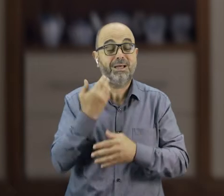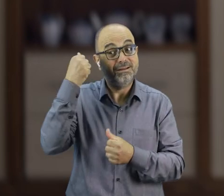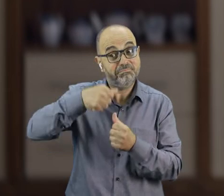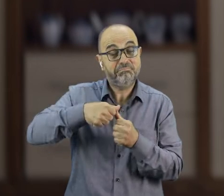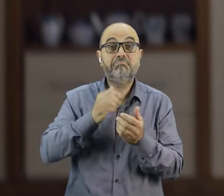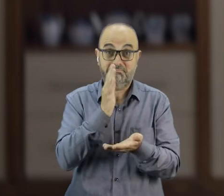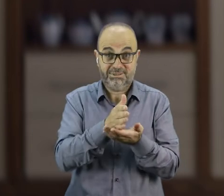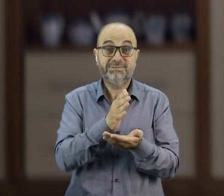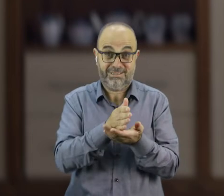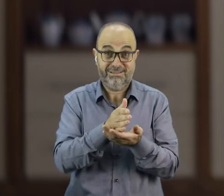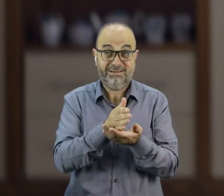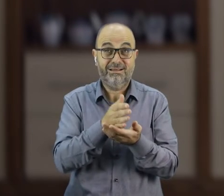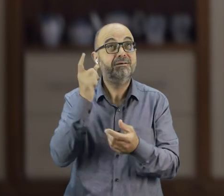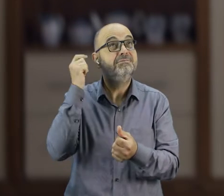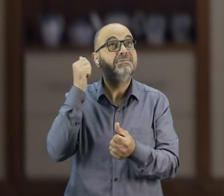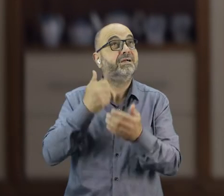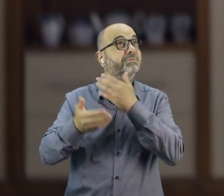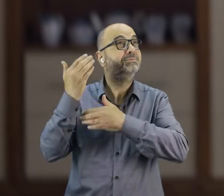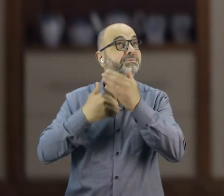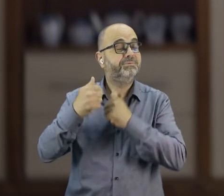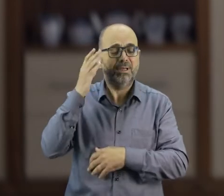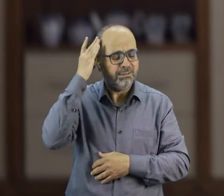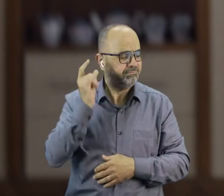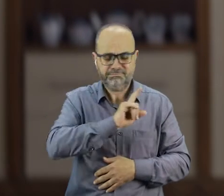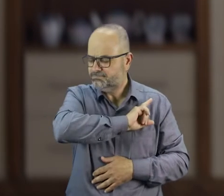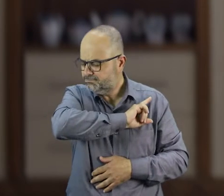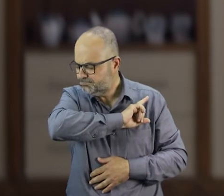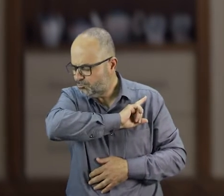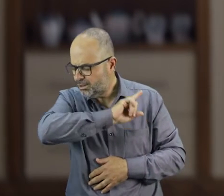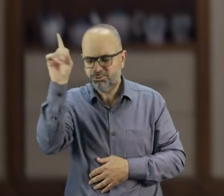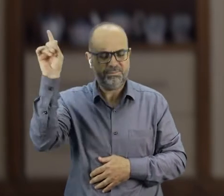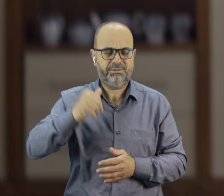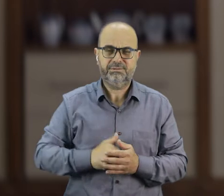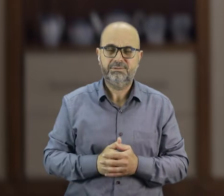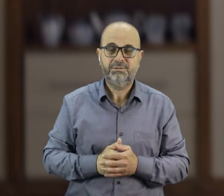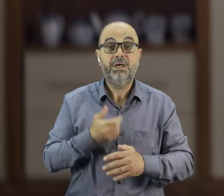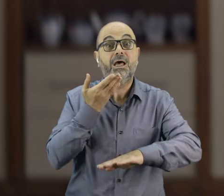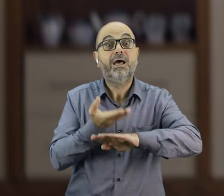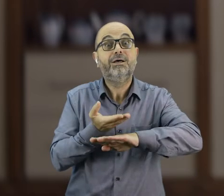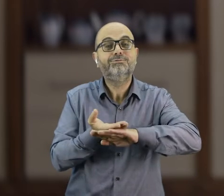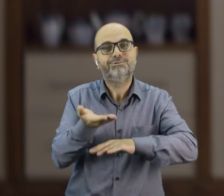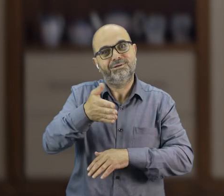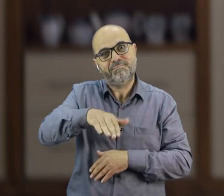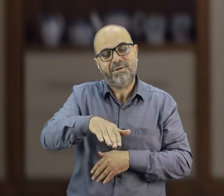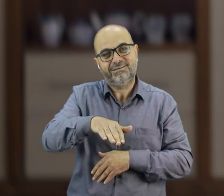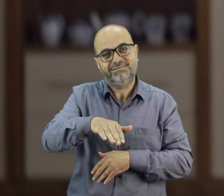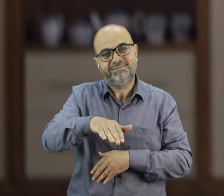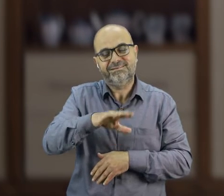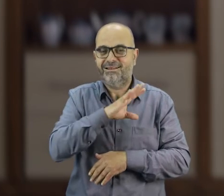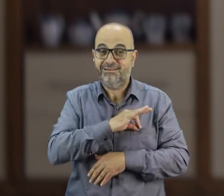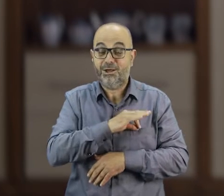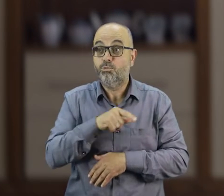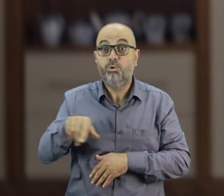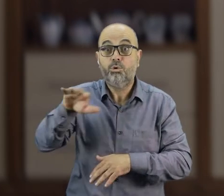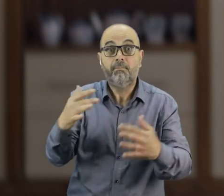في موقف يمكن هذا مش حنساه نهائي. أيام زوجي ما توفى لقيتهم